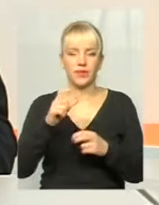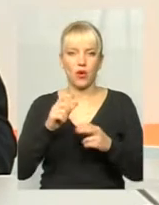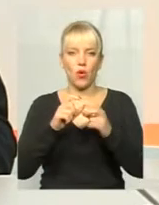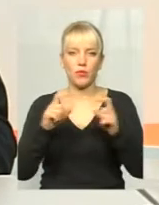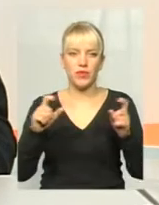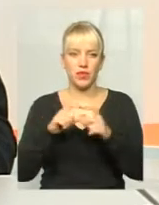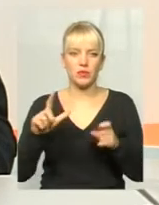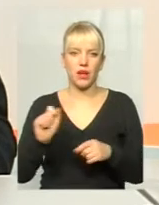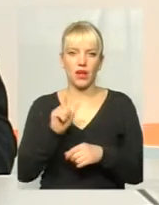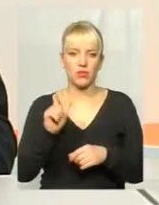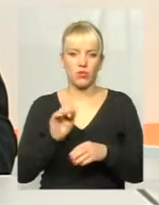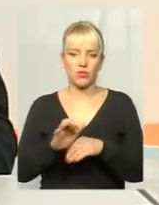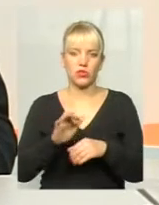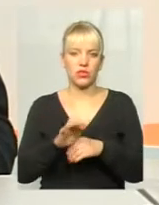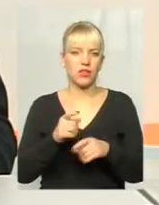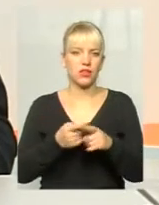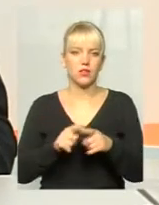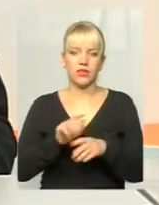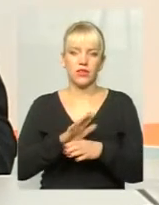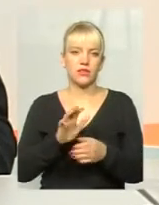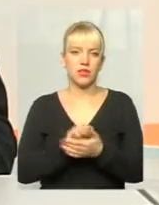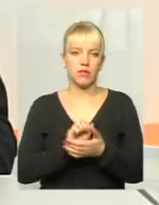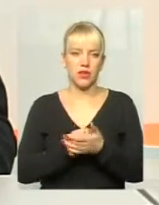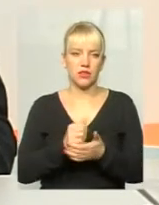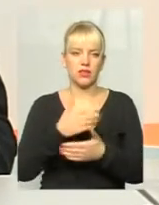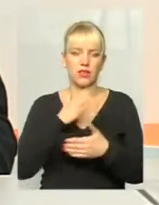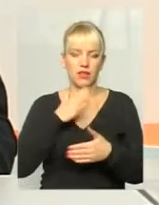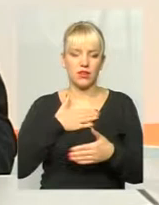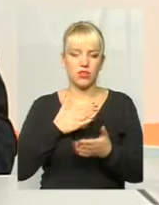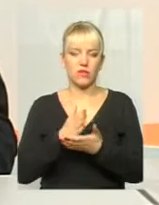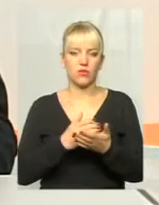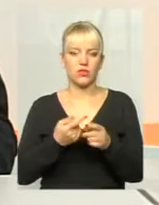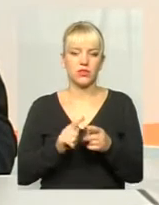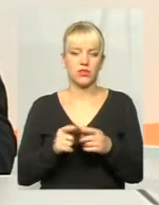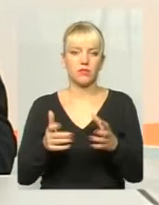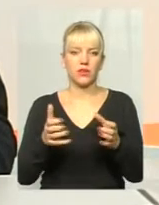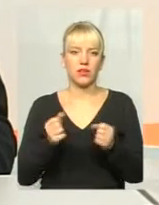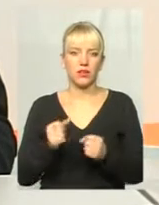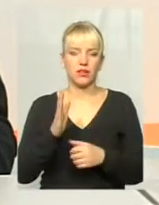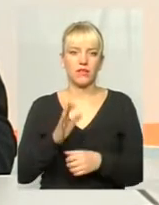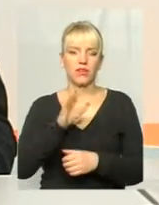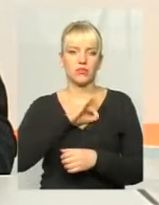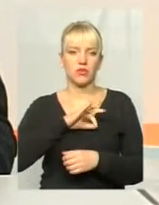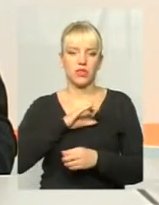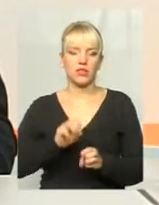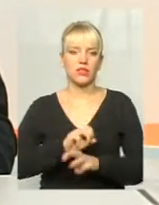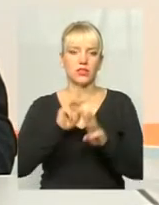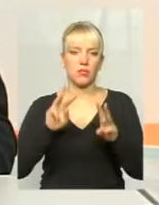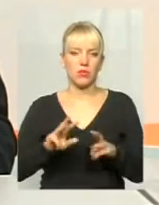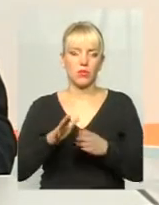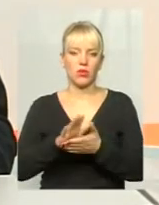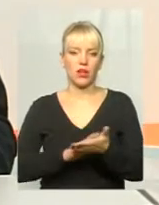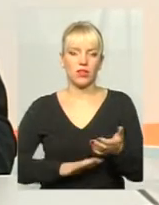не займається. Наша функція – це прийняти його в експлуатацію і забезпечити